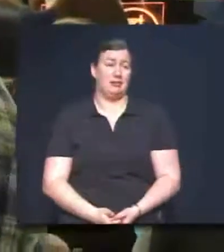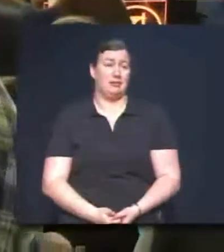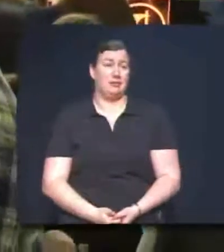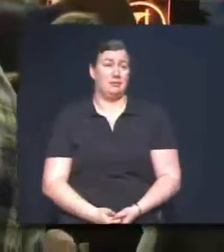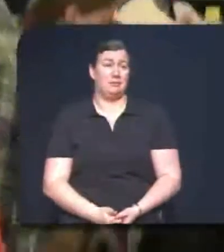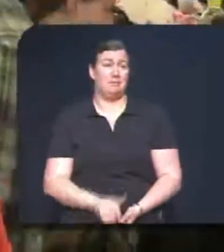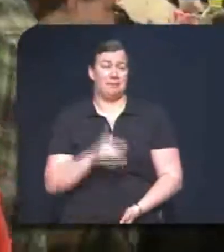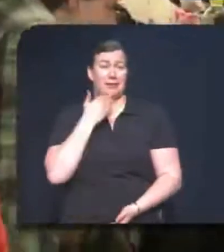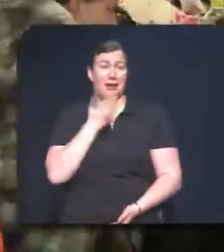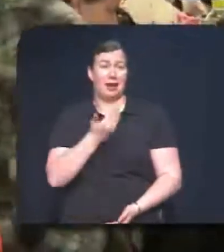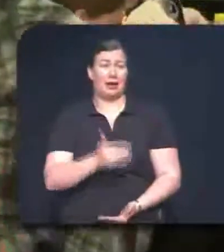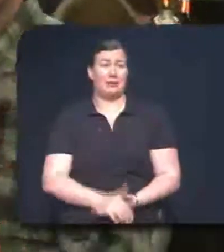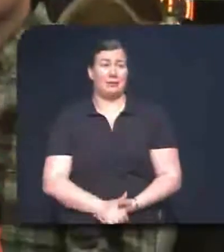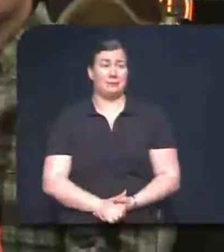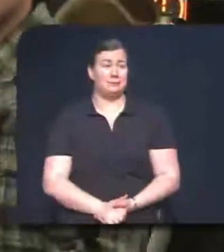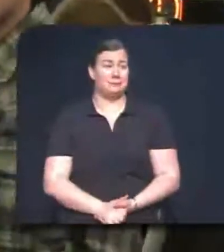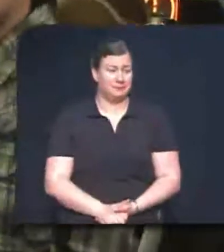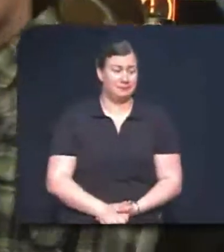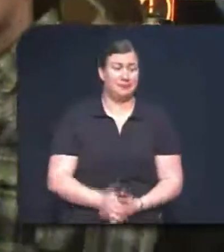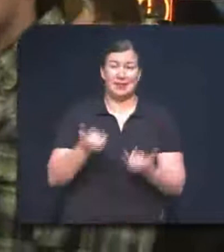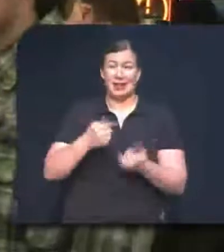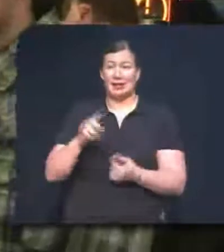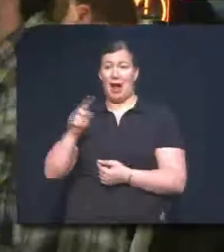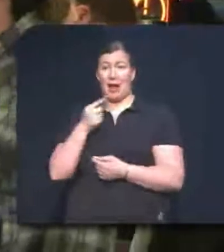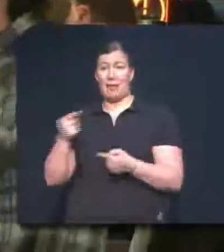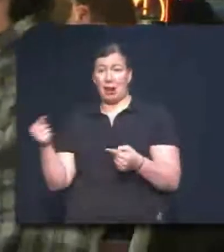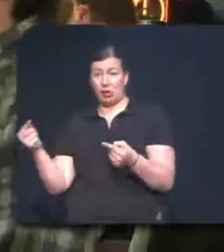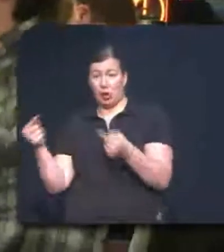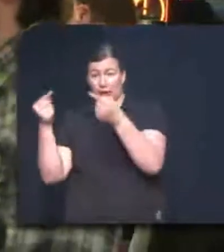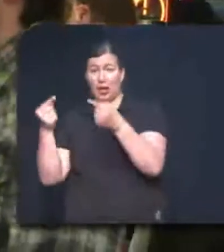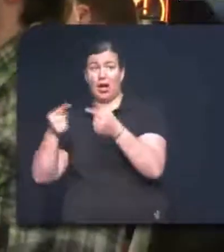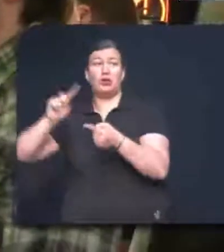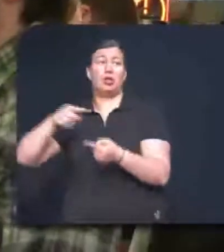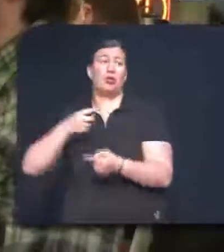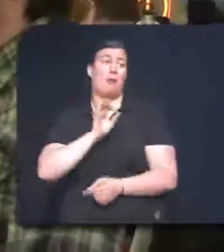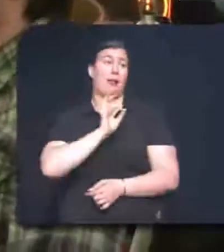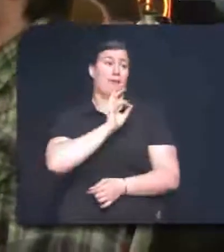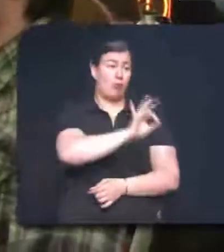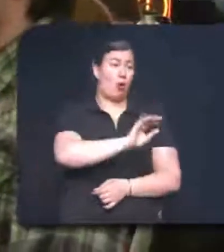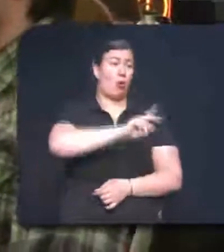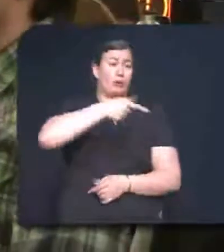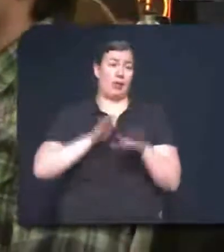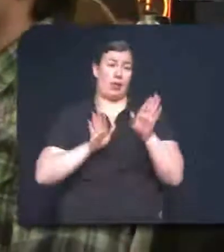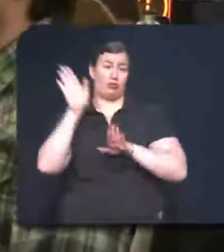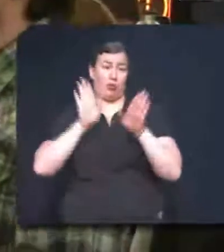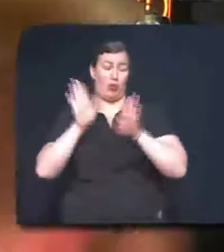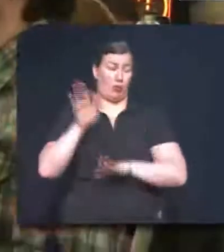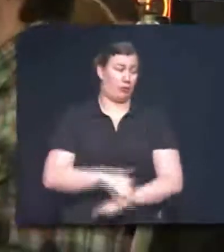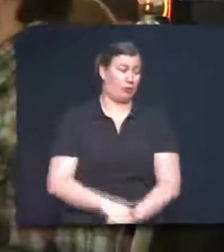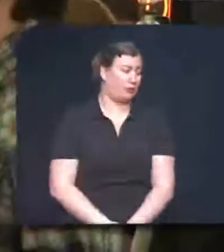so jetzt haben wir einmal contra und dann kommt noch einmal pro und dann stimmen wir ab bitteschön